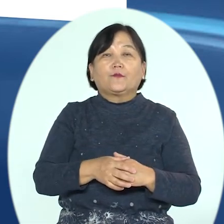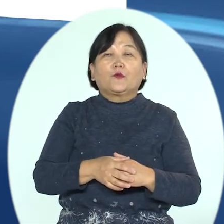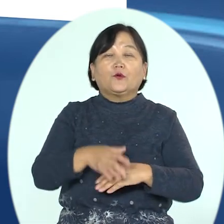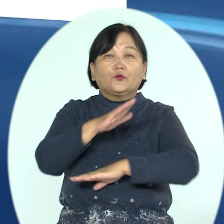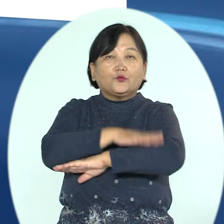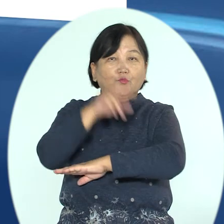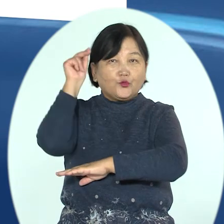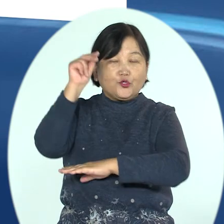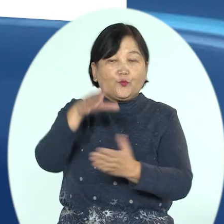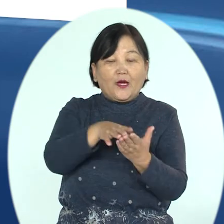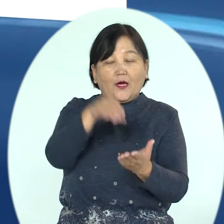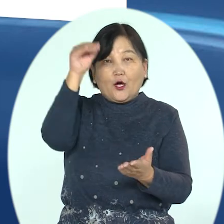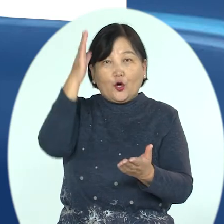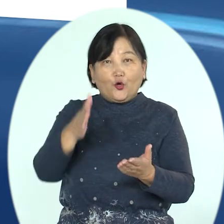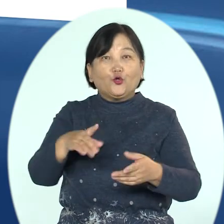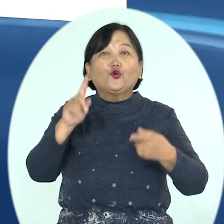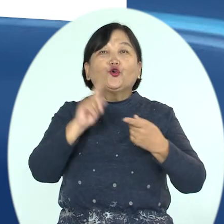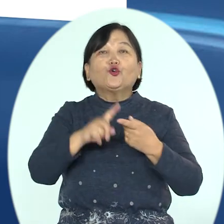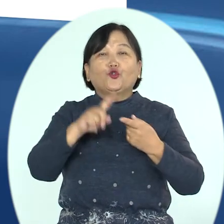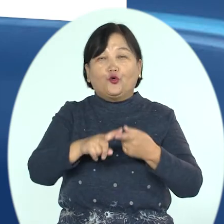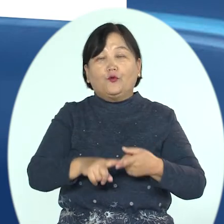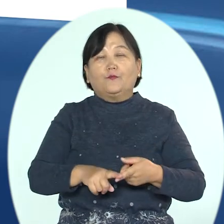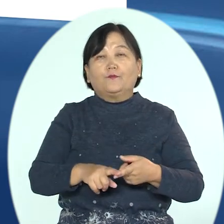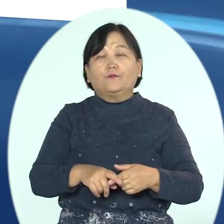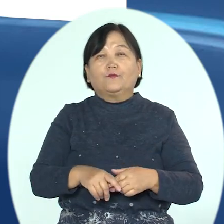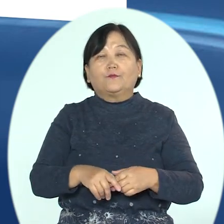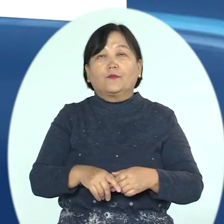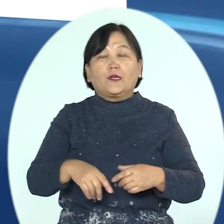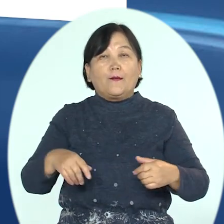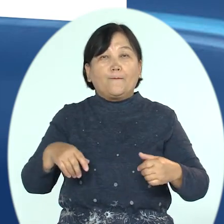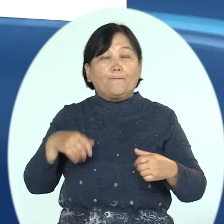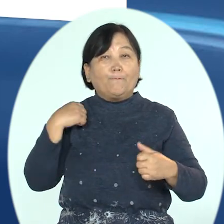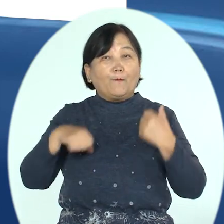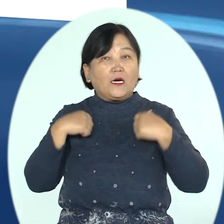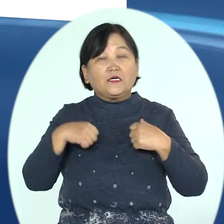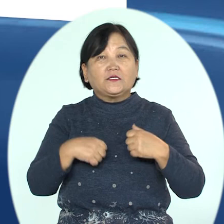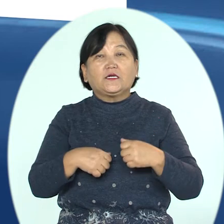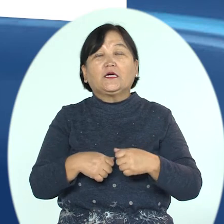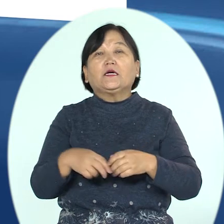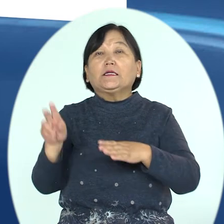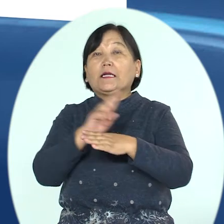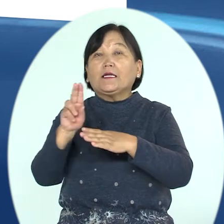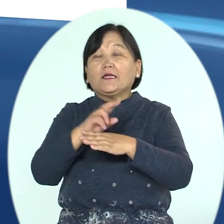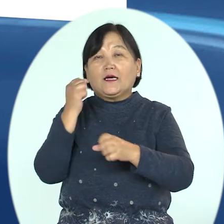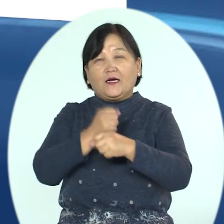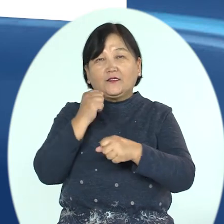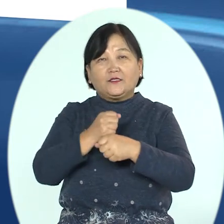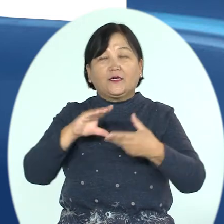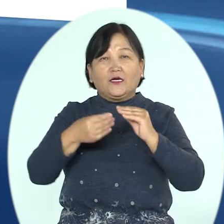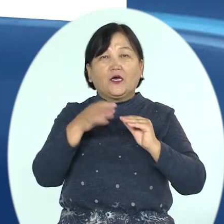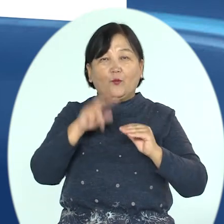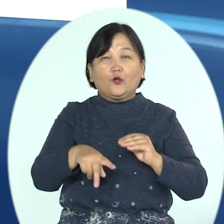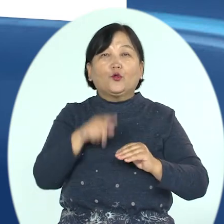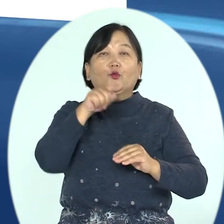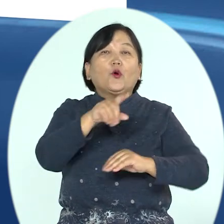мэрэгчлэр одоо суралцж байгаа оюутан хөдөө орон нутагт тий багшлах дадлага хийх юм бол тухайн